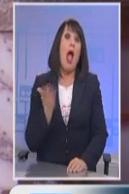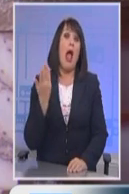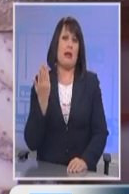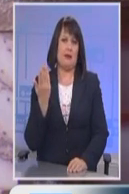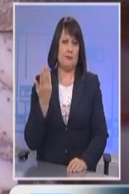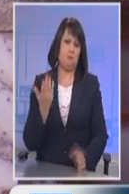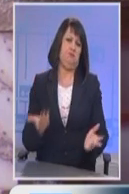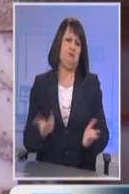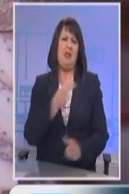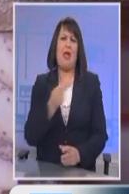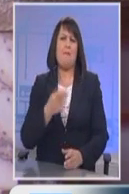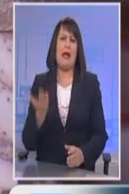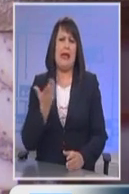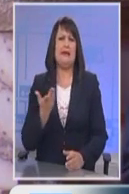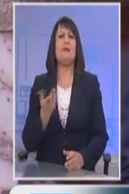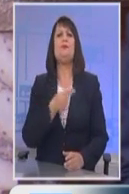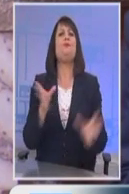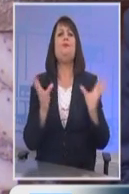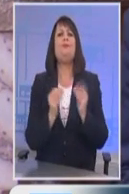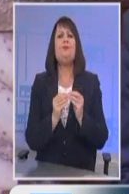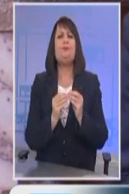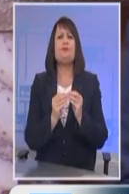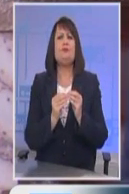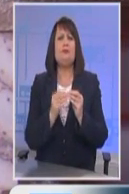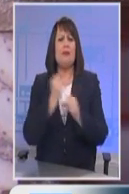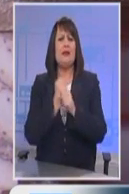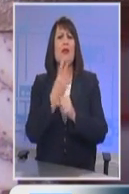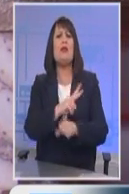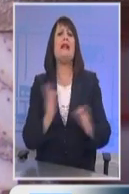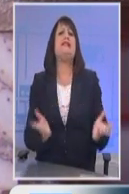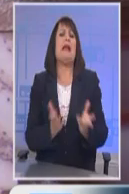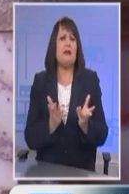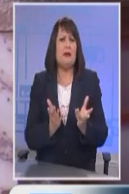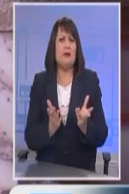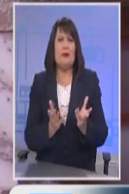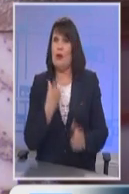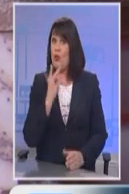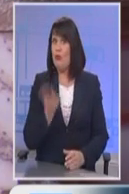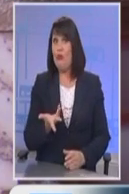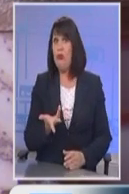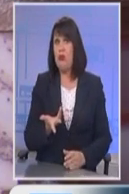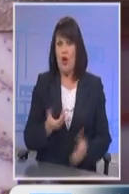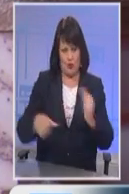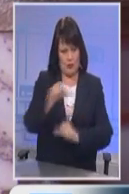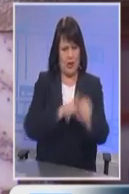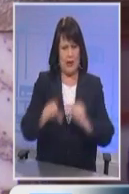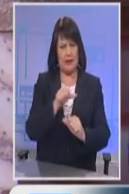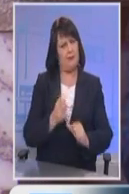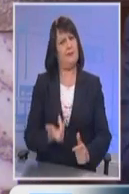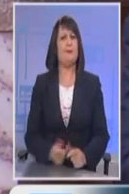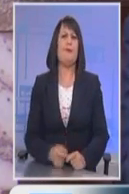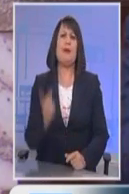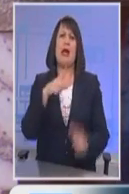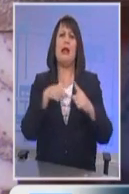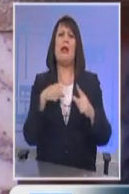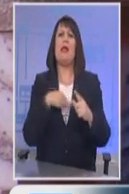υπήρχε οποιοδήποτε ζήτημα σχετικά με τη λειτουργία της, όπως αναφέρατε κύριε Πρόεδρε, γιατί έκτοτε δεν την έχετε αντικαταστήσει με μια